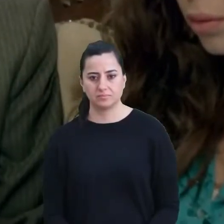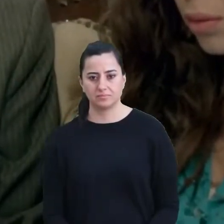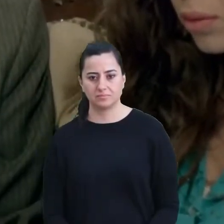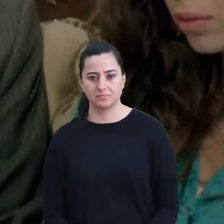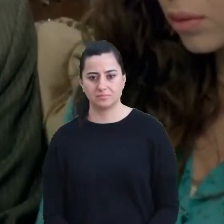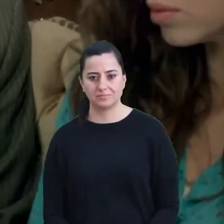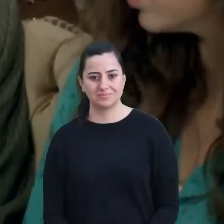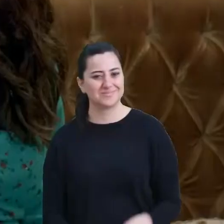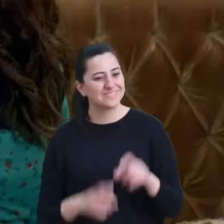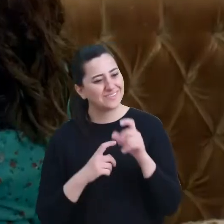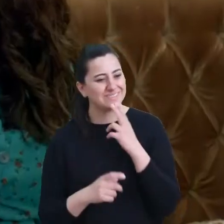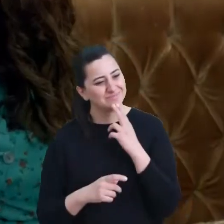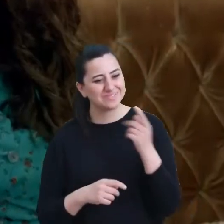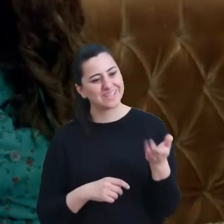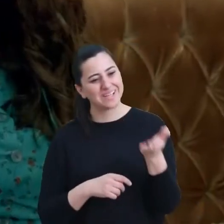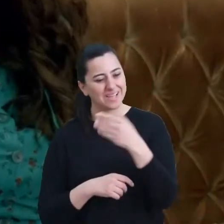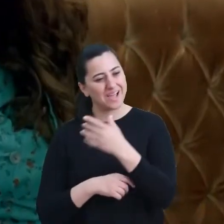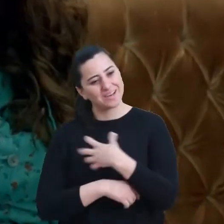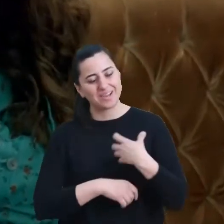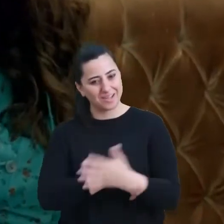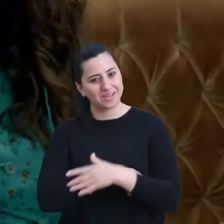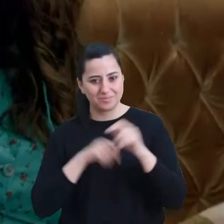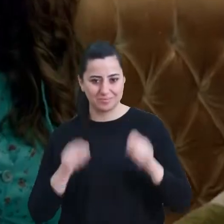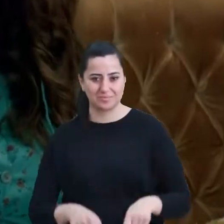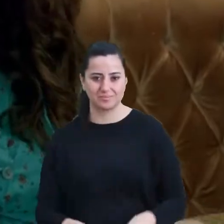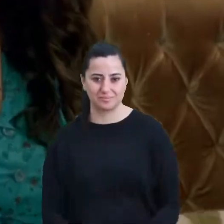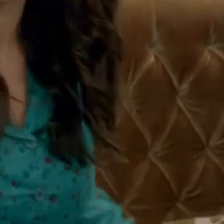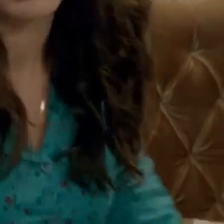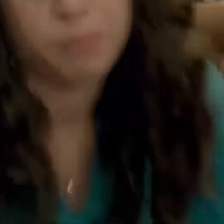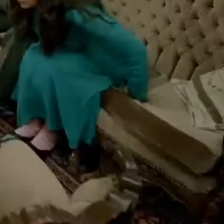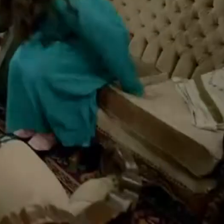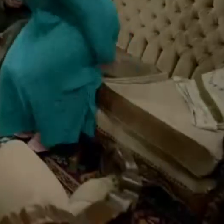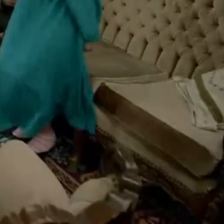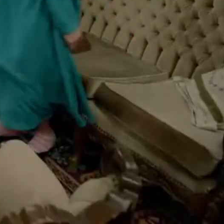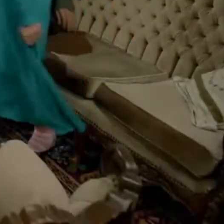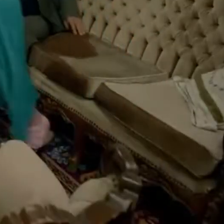döndü. Sedef kızım, hadi sen de kalk da anana yardım edin be. Hadi bak ya.